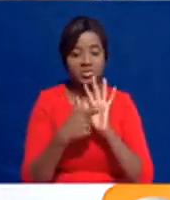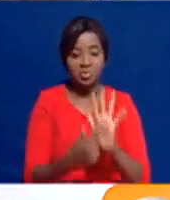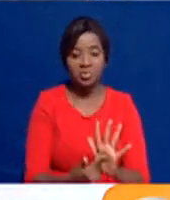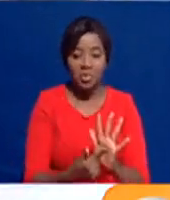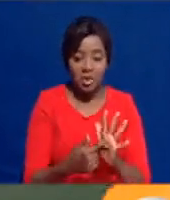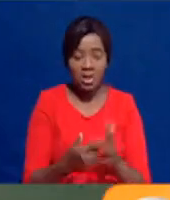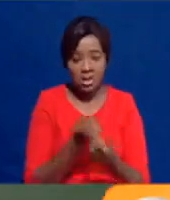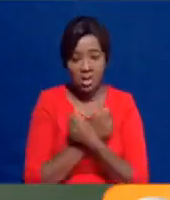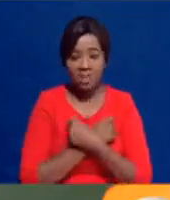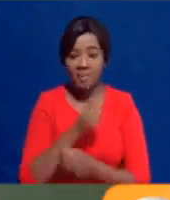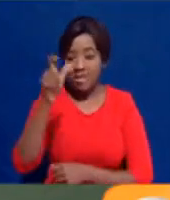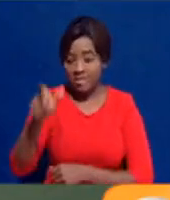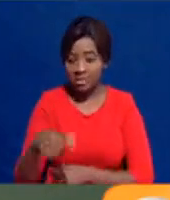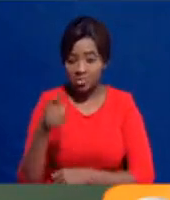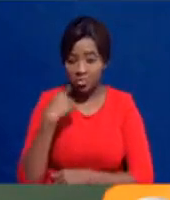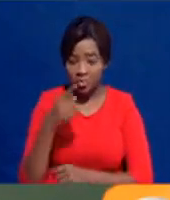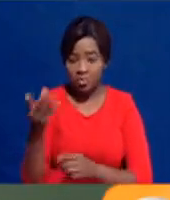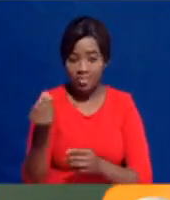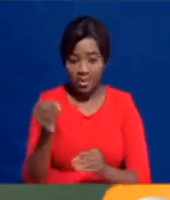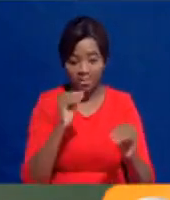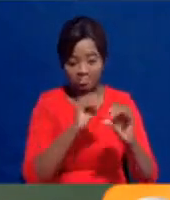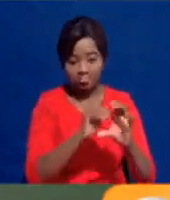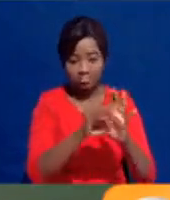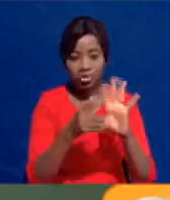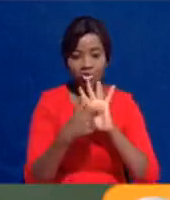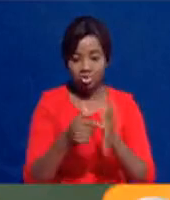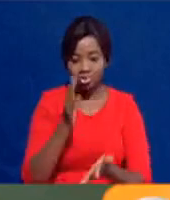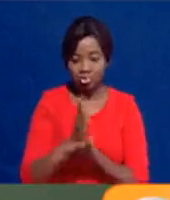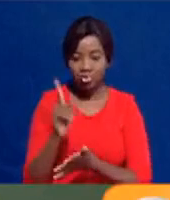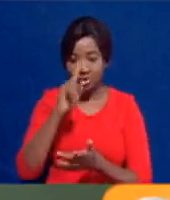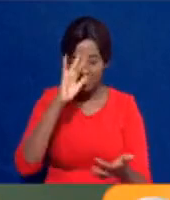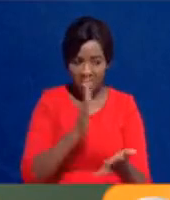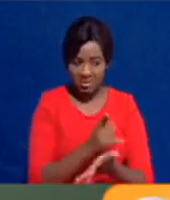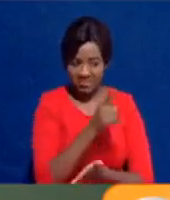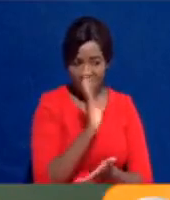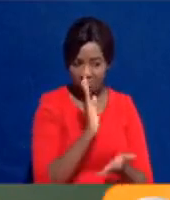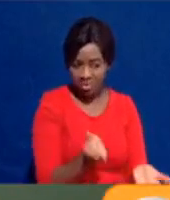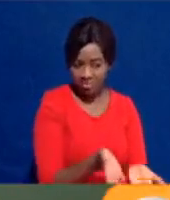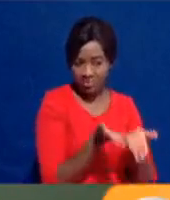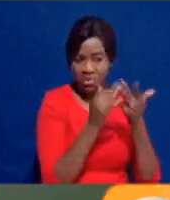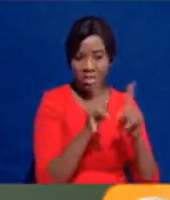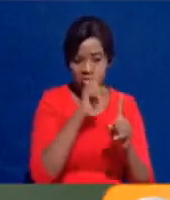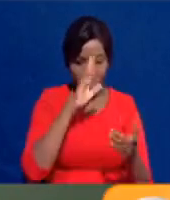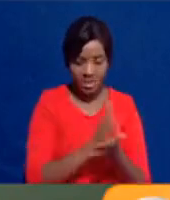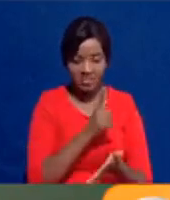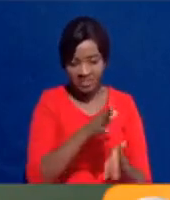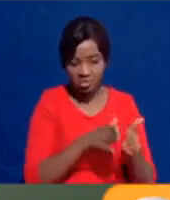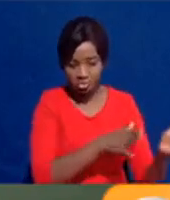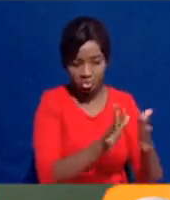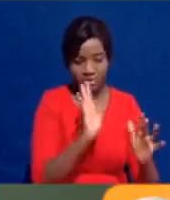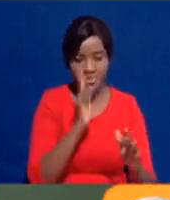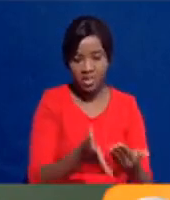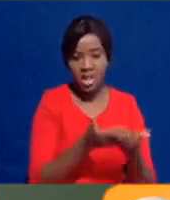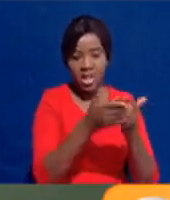An investor is a person who believes in his investment and believes in the opportunity that exists in our